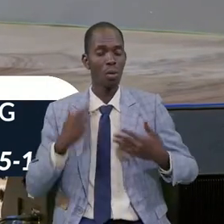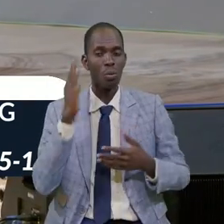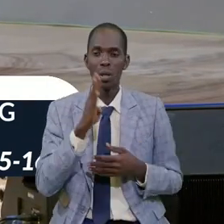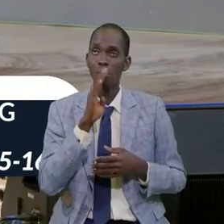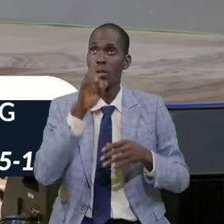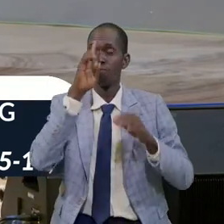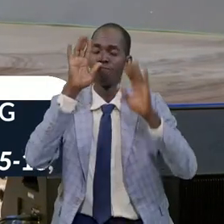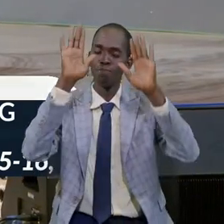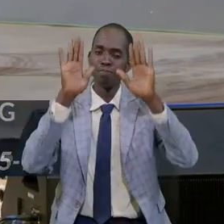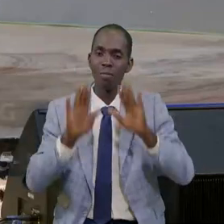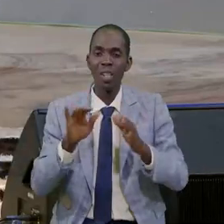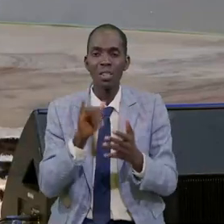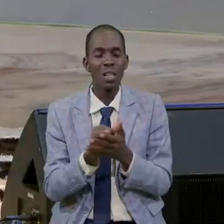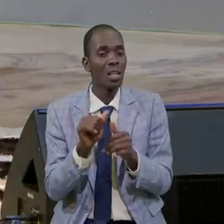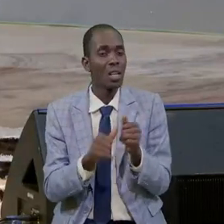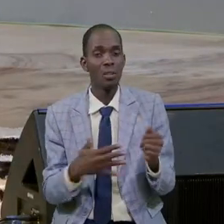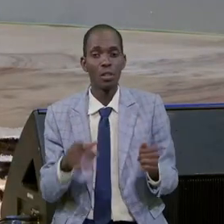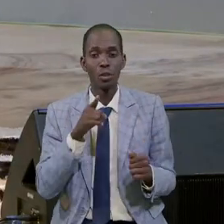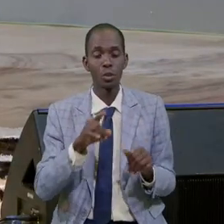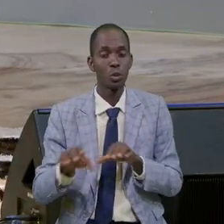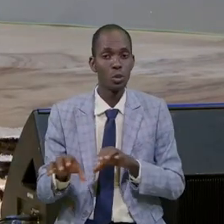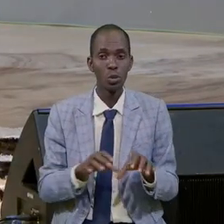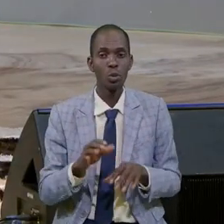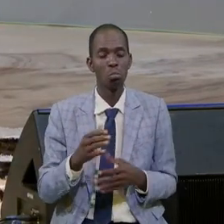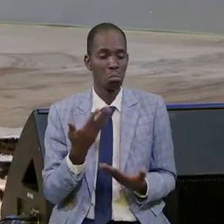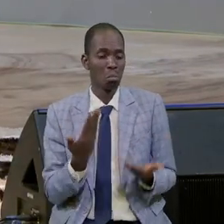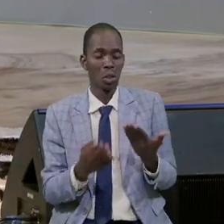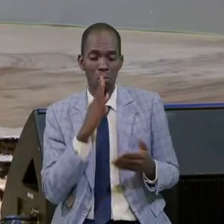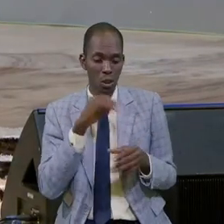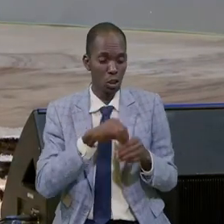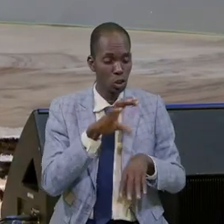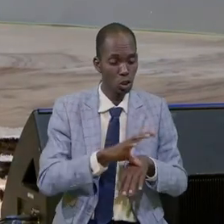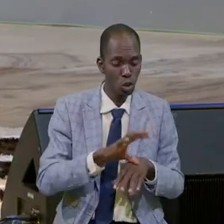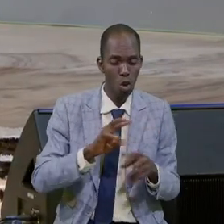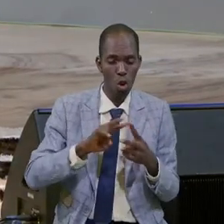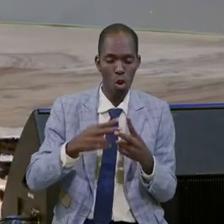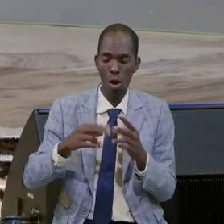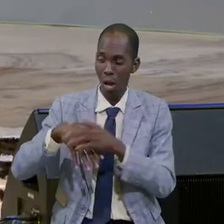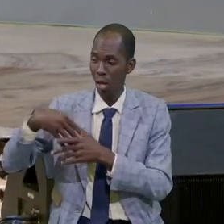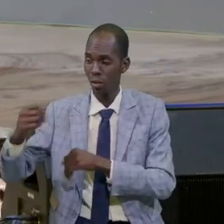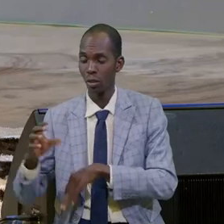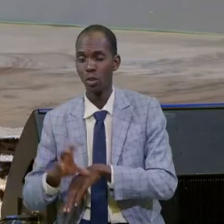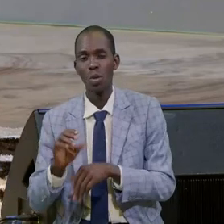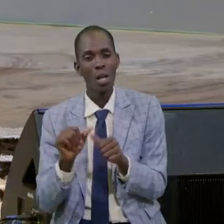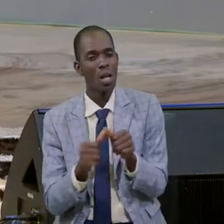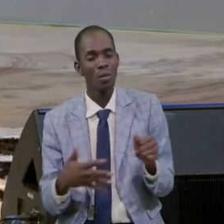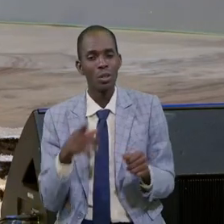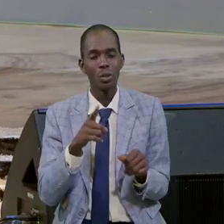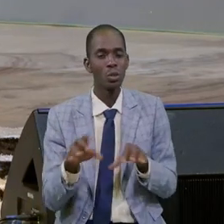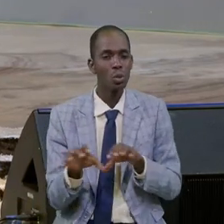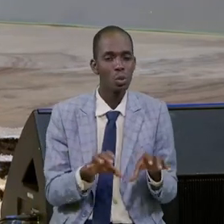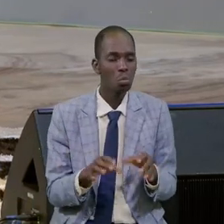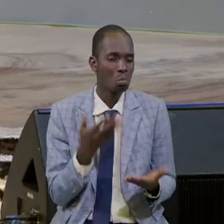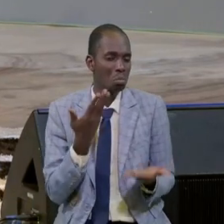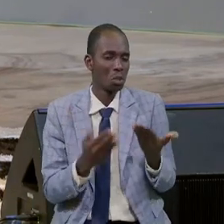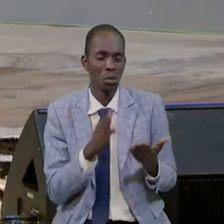soit meilleure, que tout ce que vous faites, soit à l'église ou hors de l'église, que tout ce que